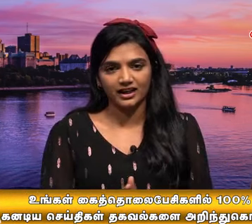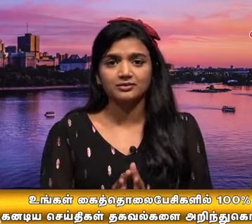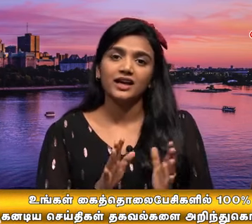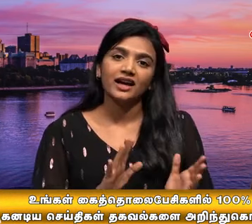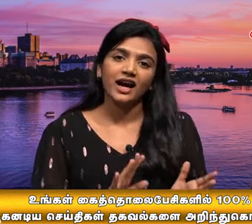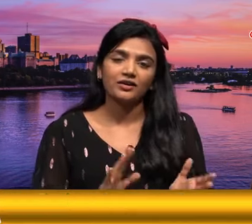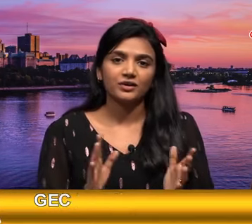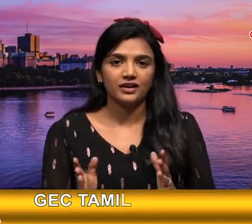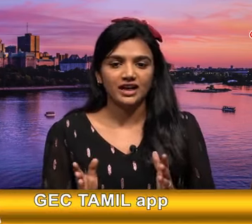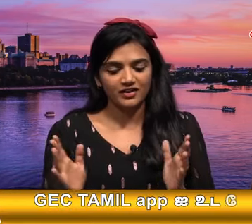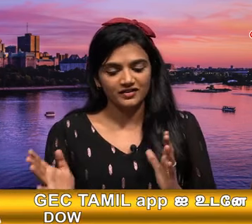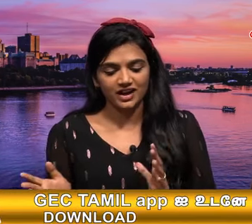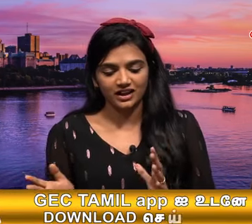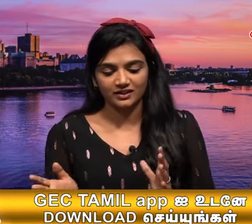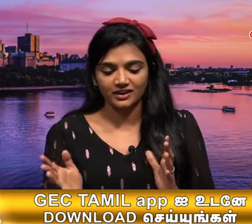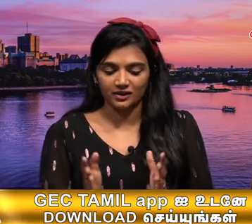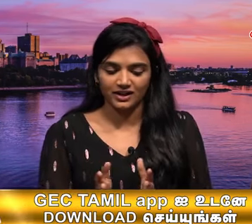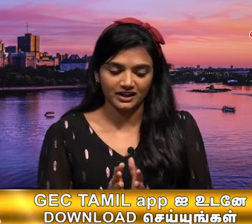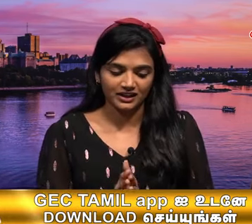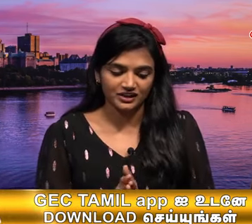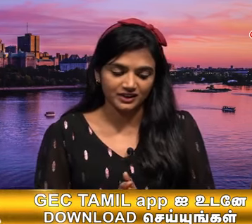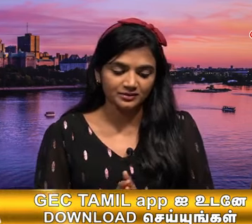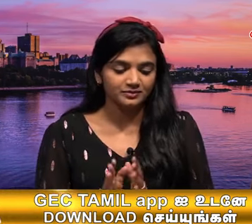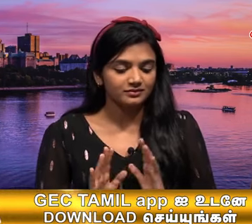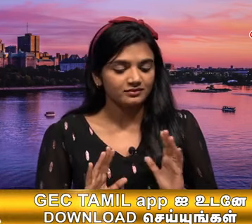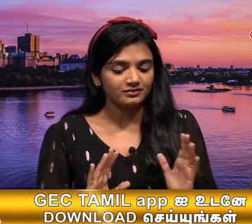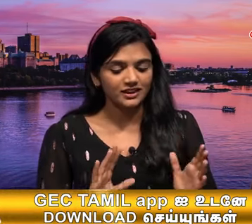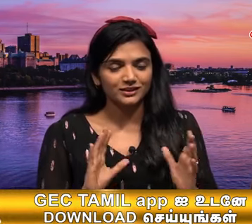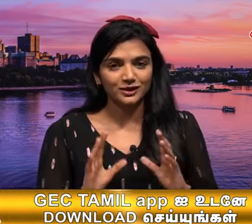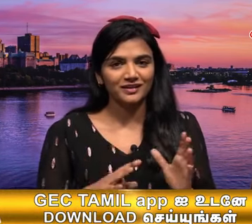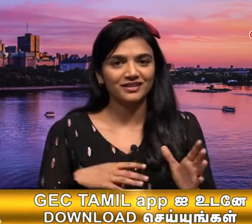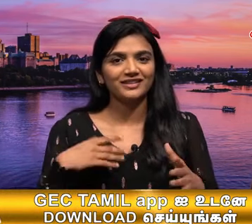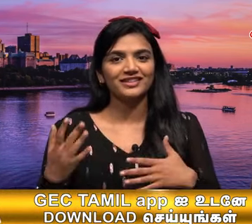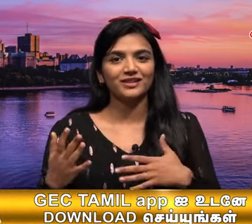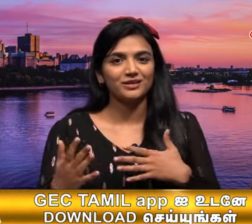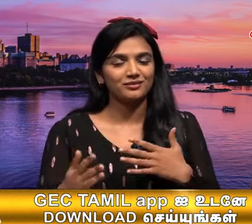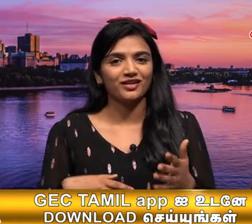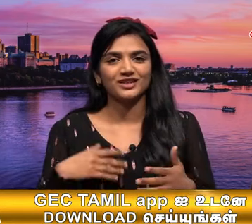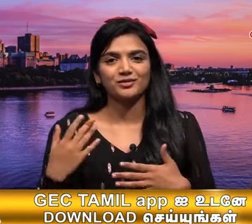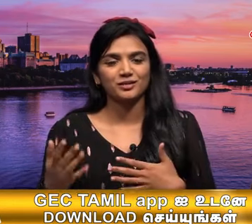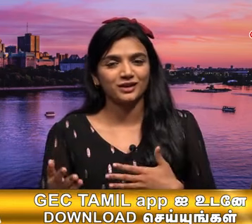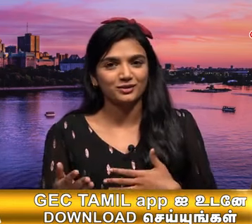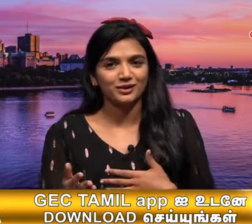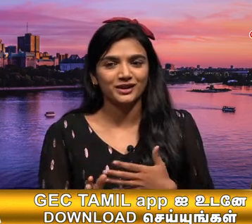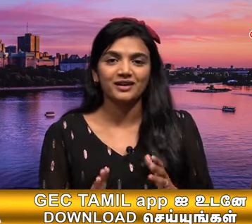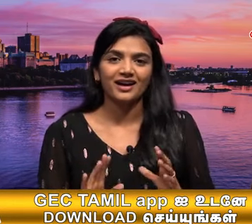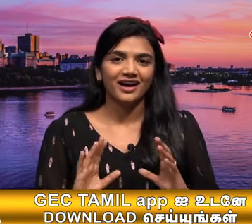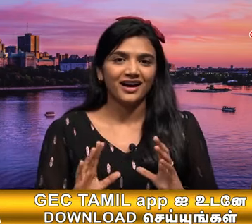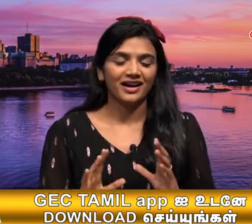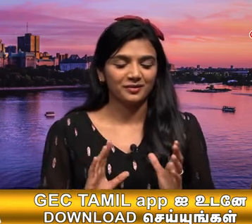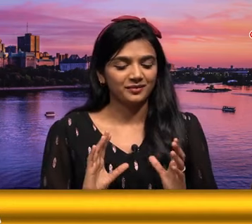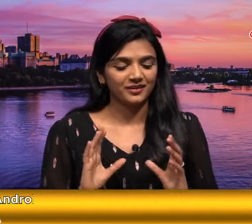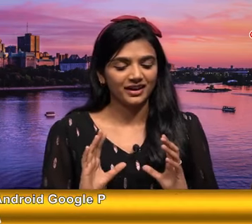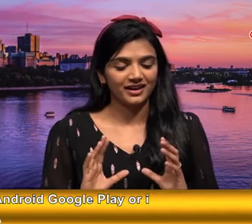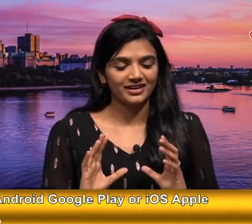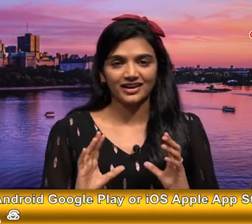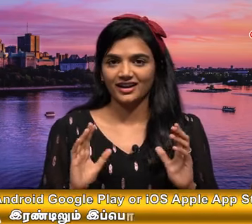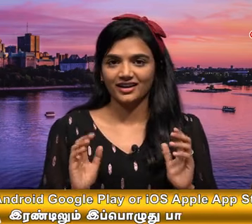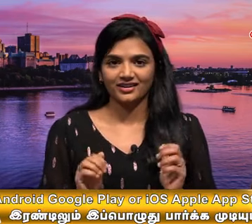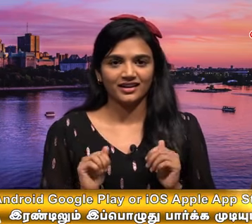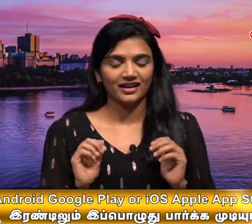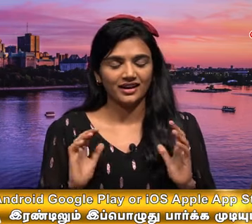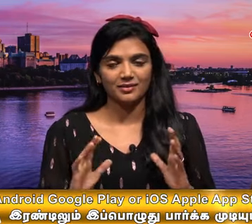கேதர் பண்ணலாம். அவுட்டோரண்டாக 50 ஆக்கள் வந்து அலௌடாக இருக்கின்றது. ஸோ இவை வந்து கொஞ்சம் ஃபாஸ்ட்டாக மூவ் பண்ணி கொண்டு போயிடும்.